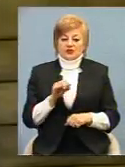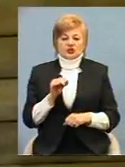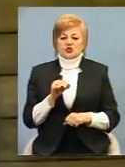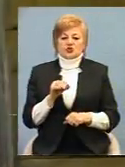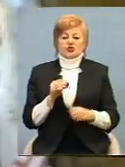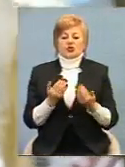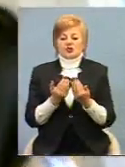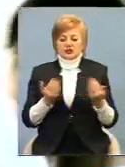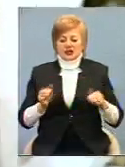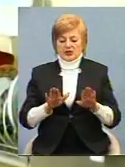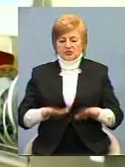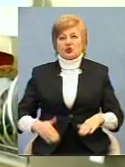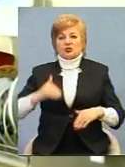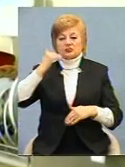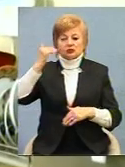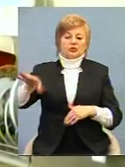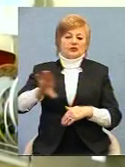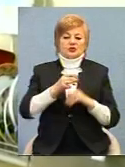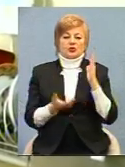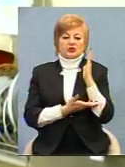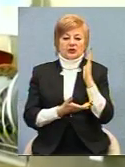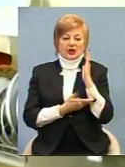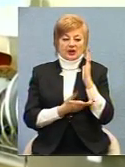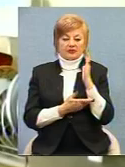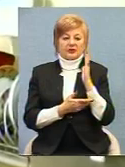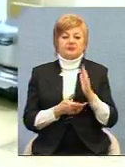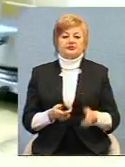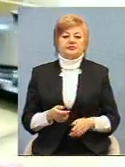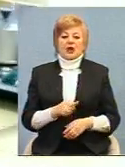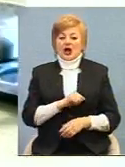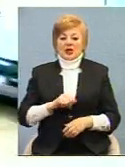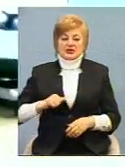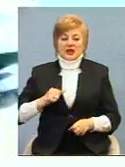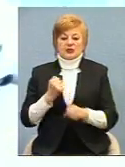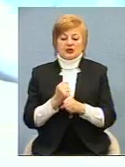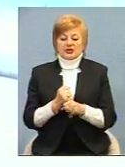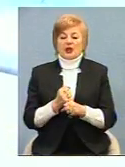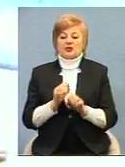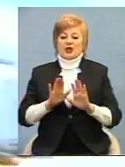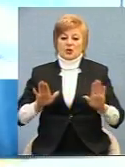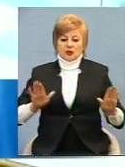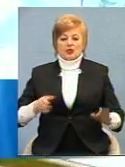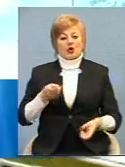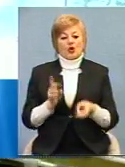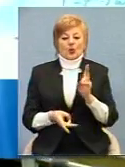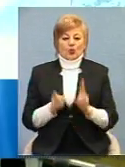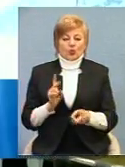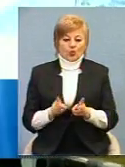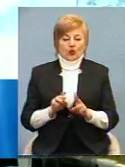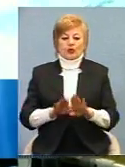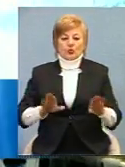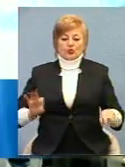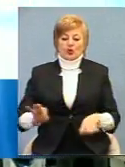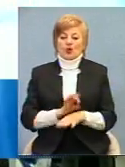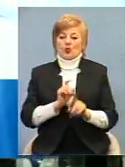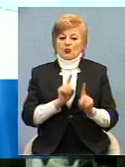стеля і підлога – дерев'яні. Меблі змайстрував Олександр. Це наша кухня. Мебель на кухні теж робив